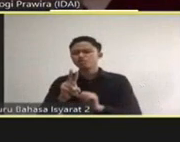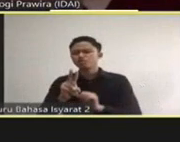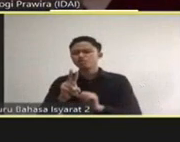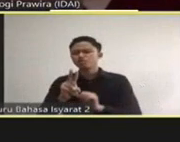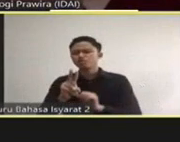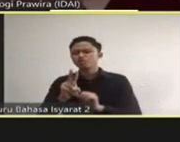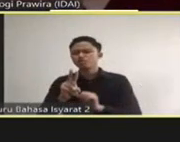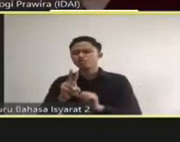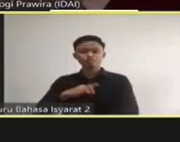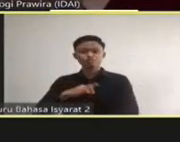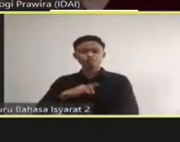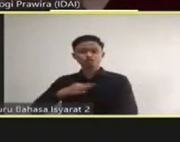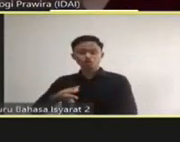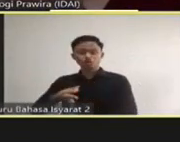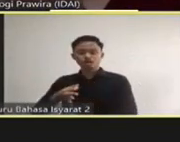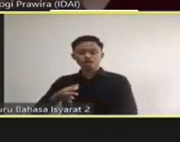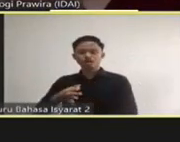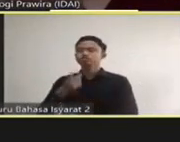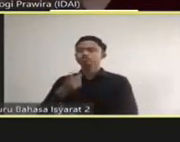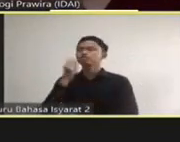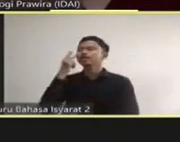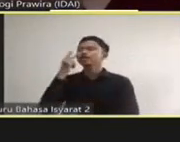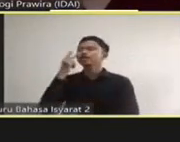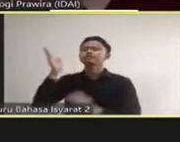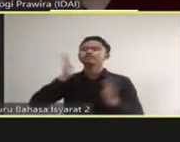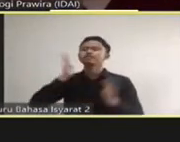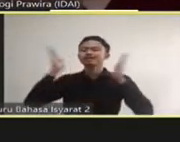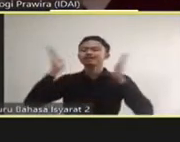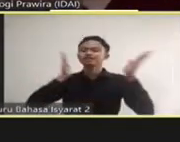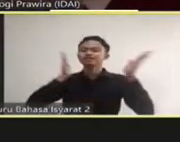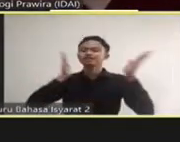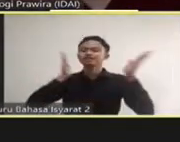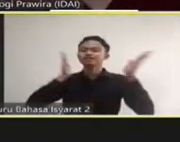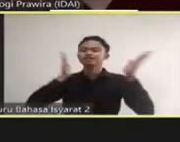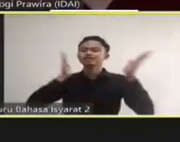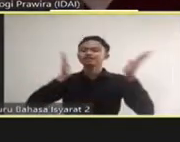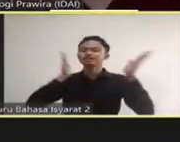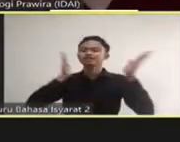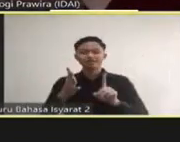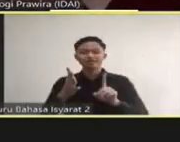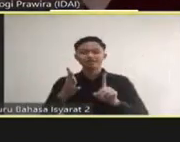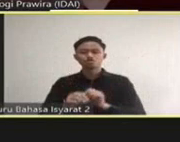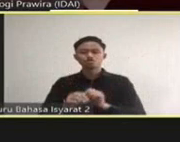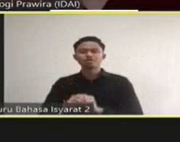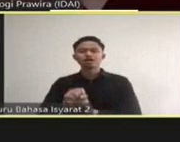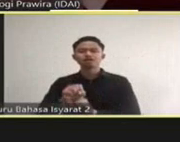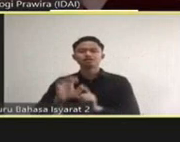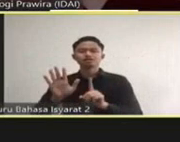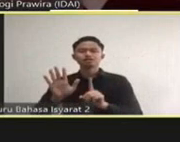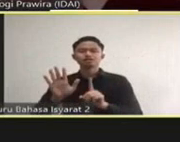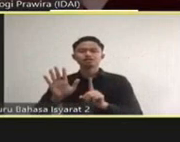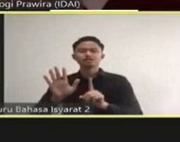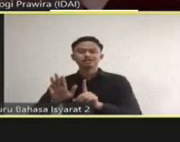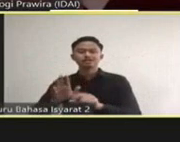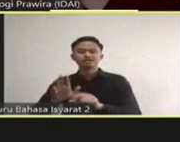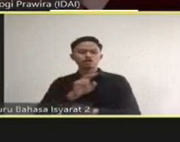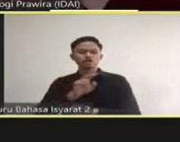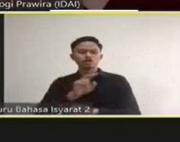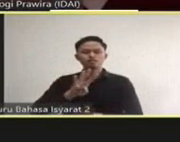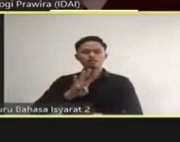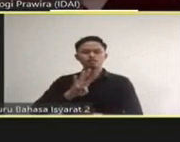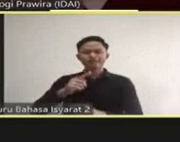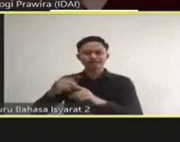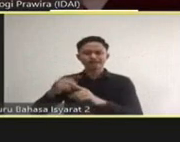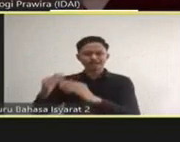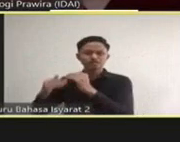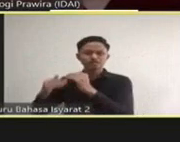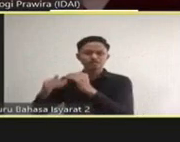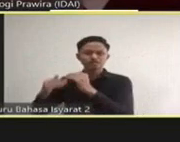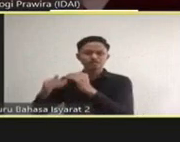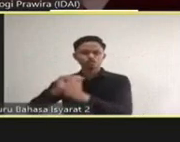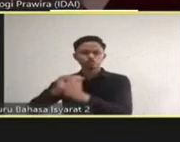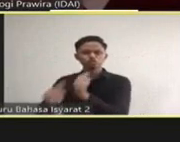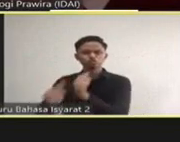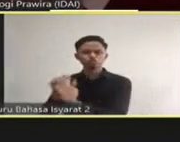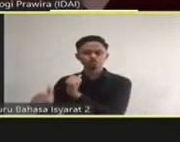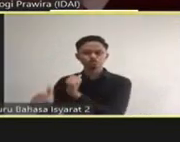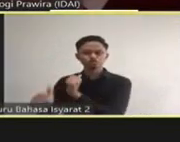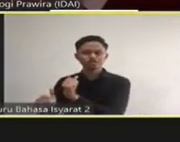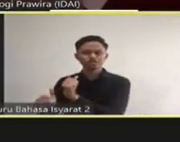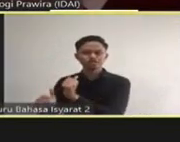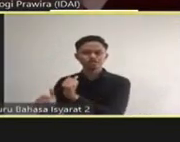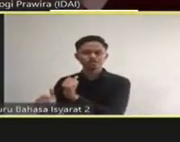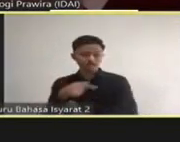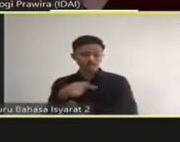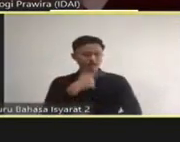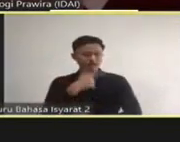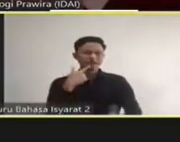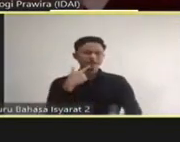dengan Malaysia misalnya mencapai 15,19, jadi 24 kali lipatnya dia melakukan testing. Ini penting sekali, kenapa?